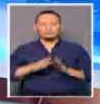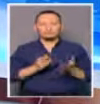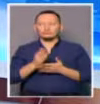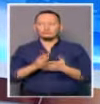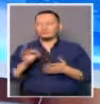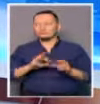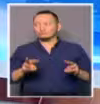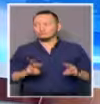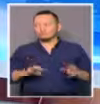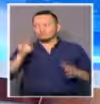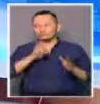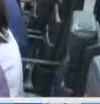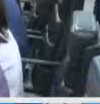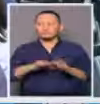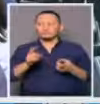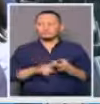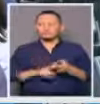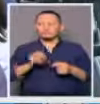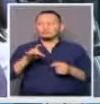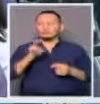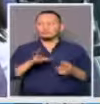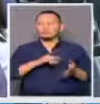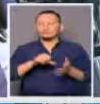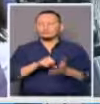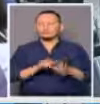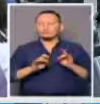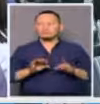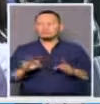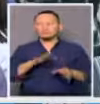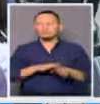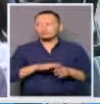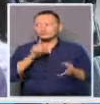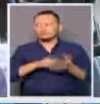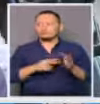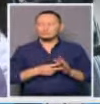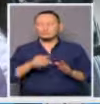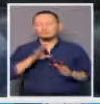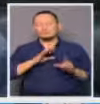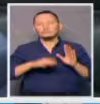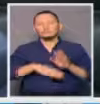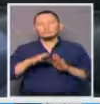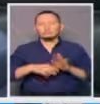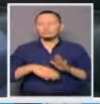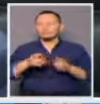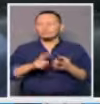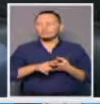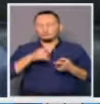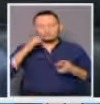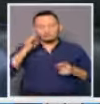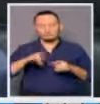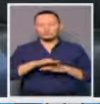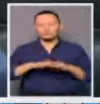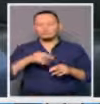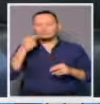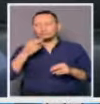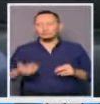направления послания главы государства. Ермек Кушербаев подробно остановился на основных разделах послания: рост благосостояния казахстанцев,